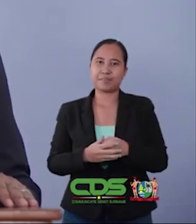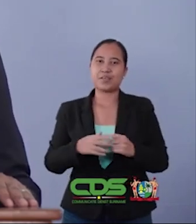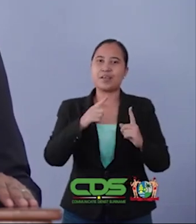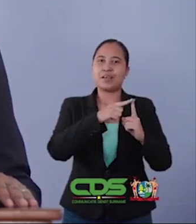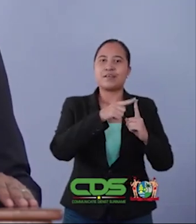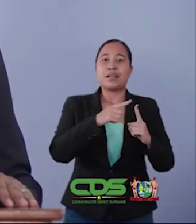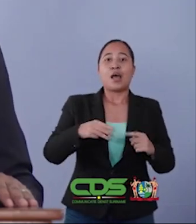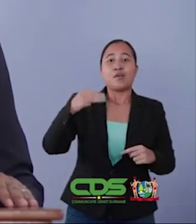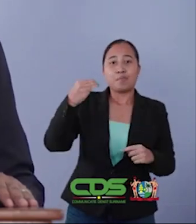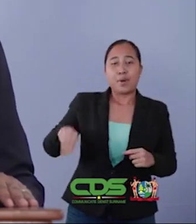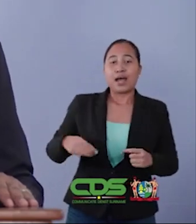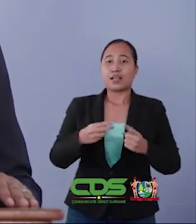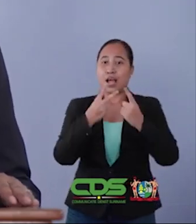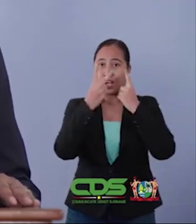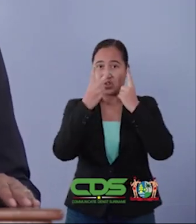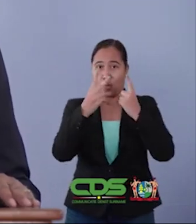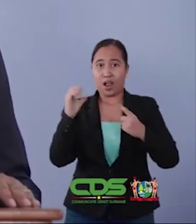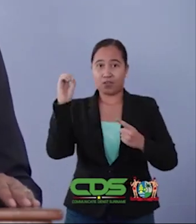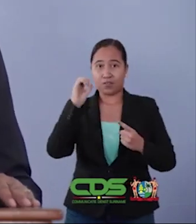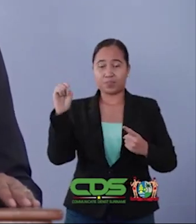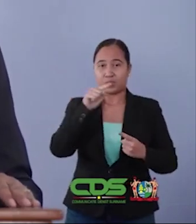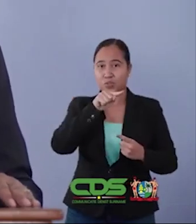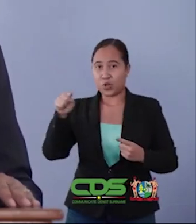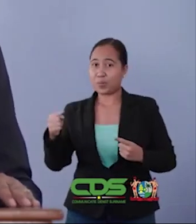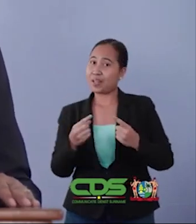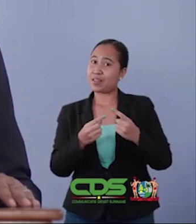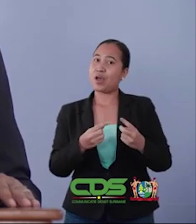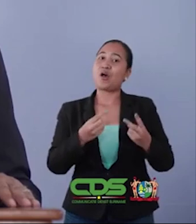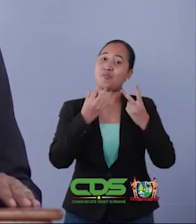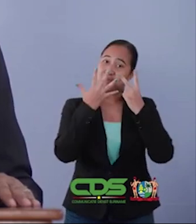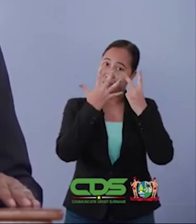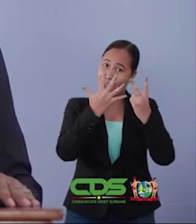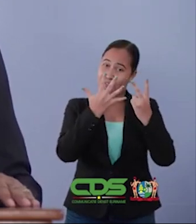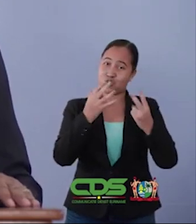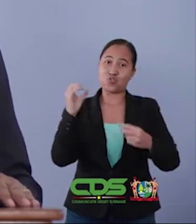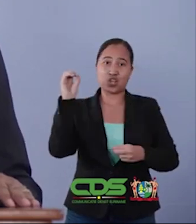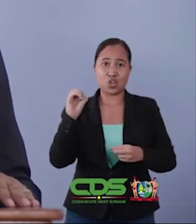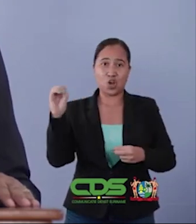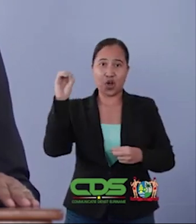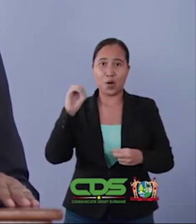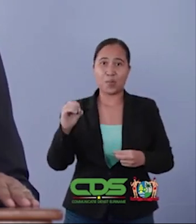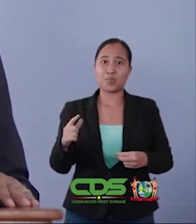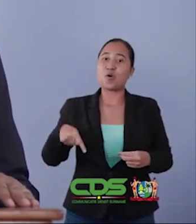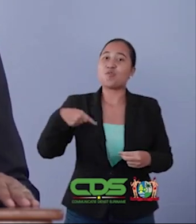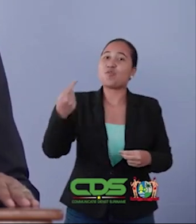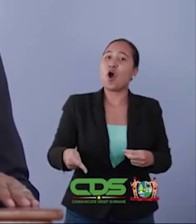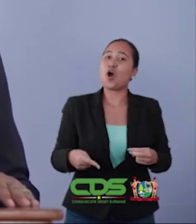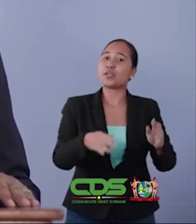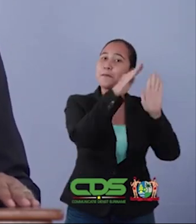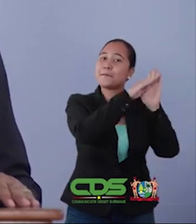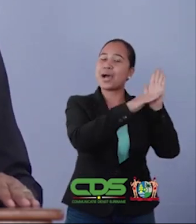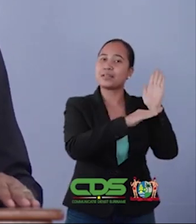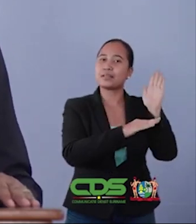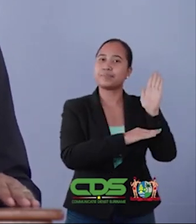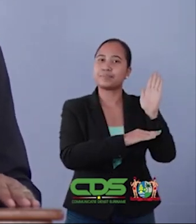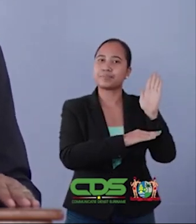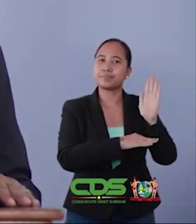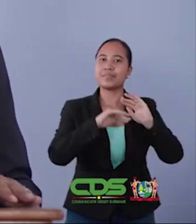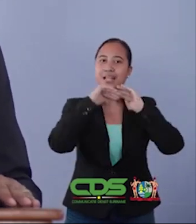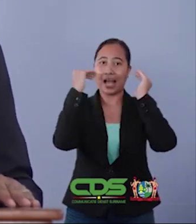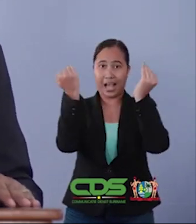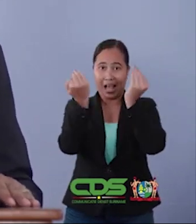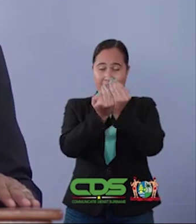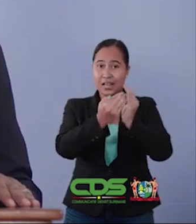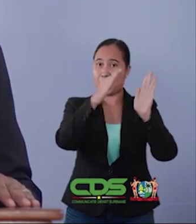maandag 12 oktober tot en met zondag 25 oktober gelden de volgende maatregelen. De